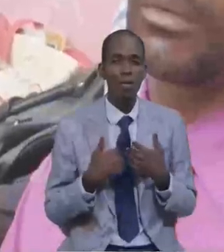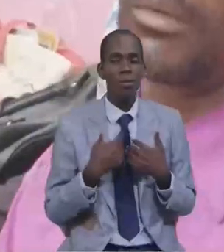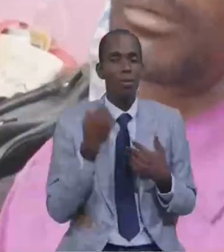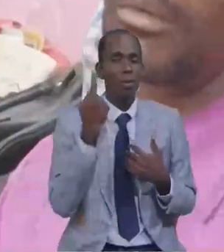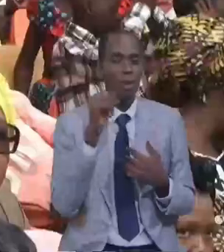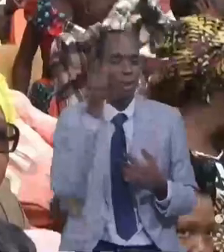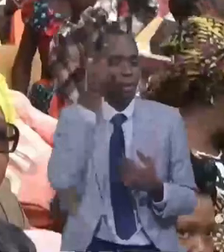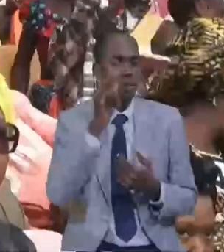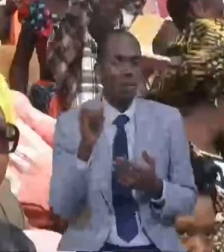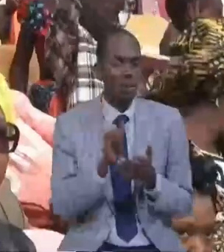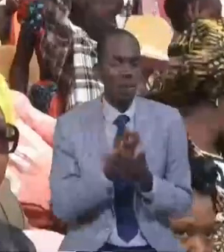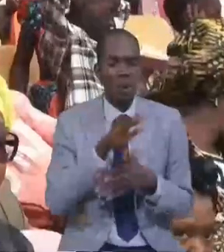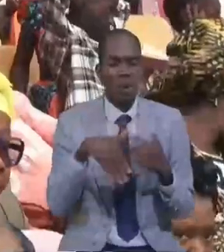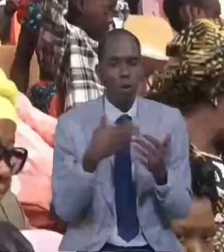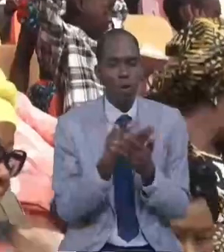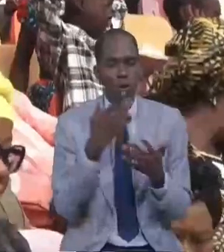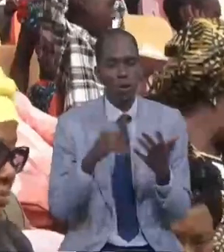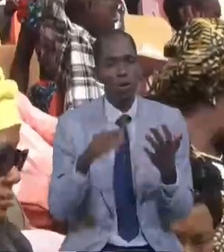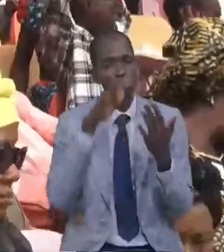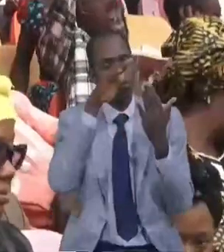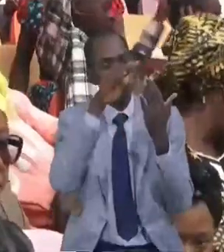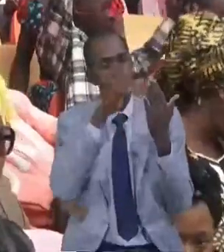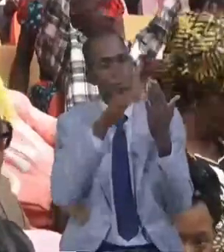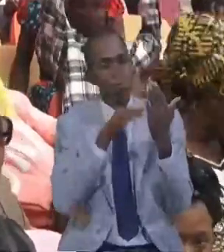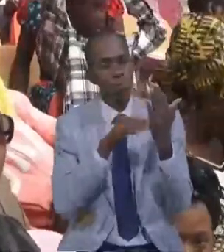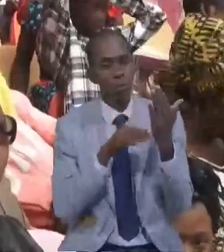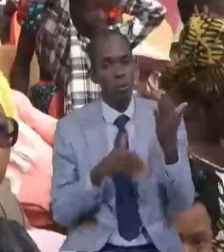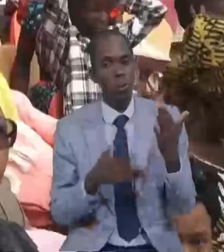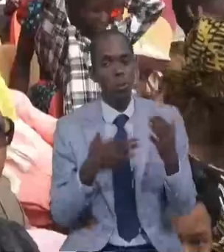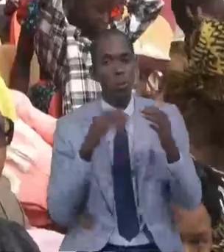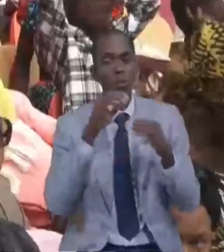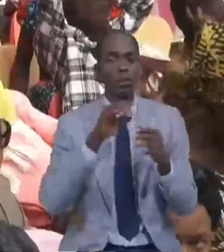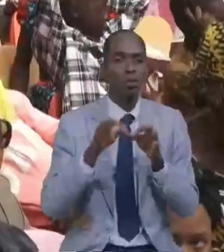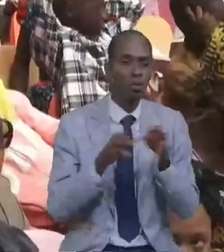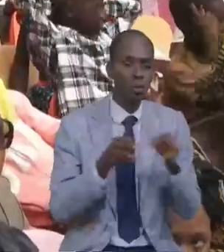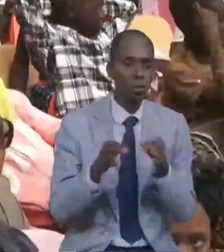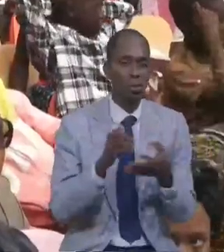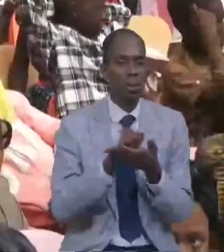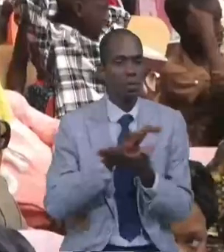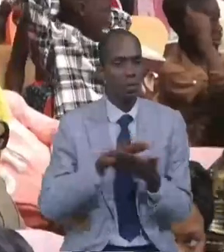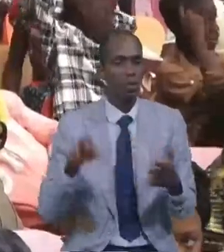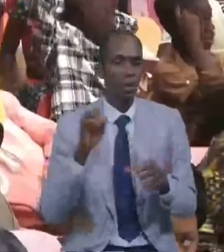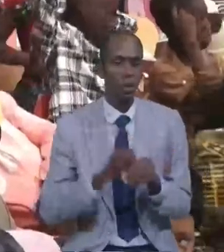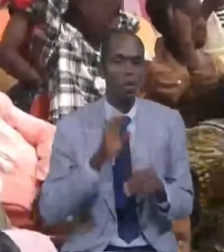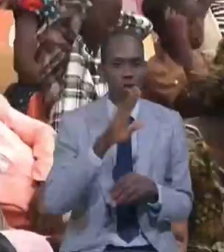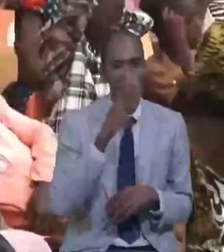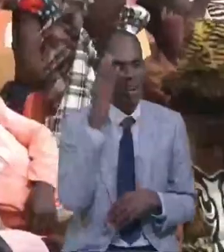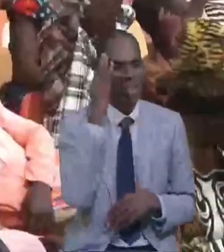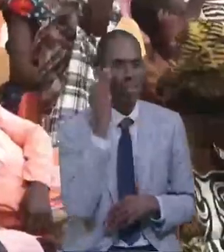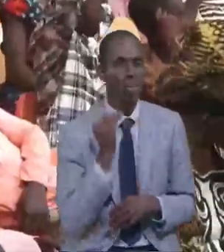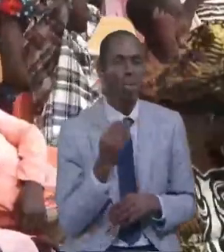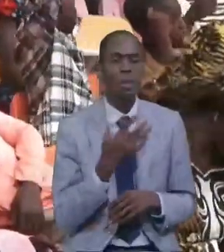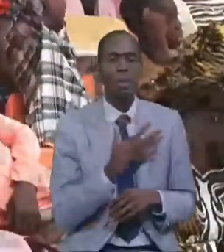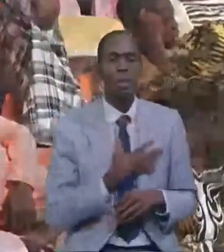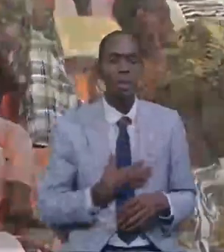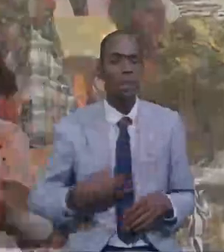la sanctification dans tes expériences. Et Dieu dit, il tient encore ferme dans son intégrité